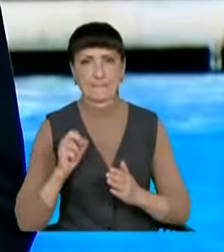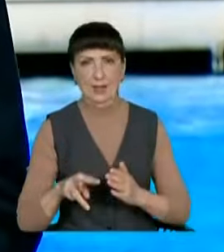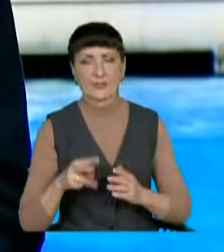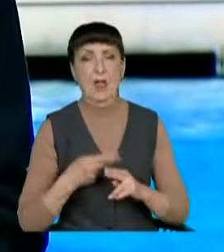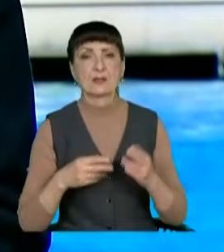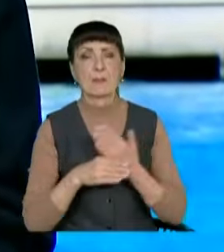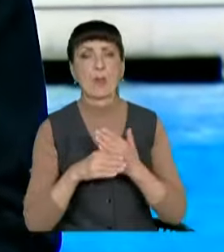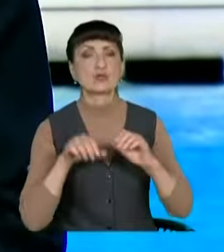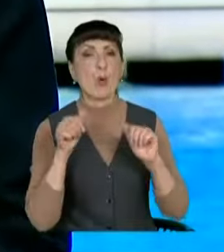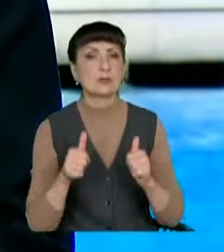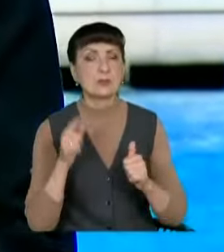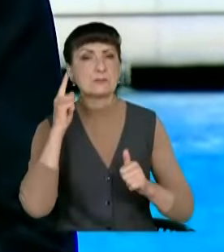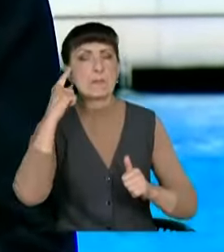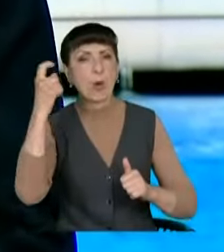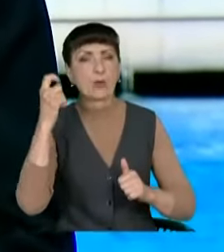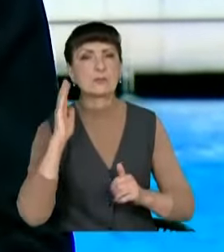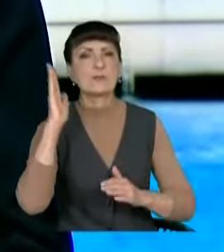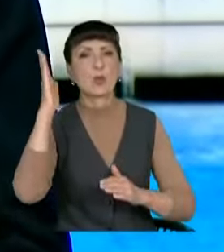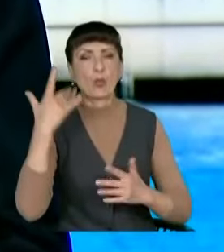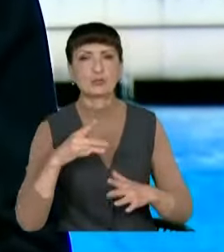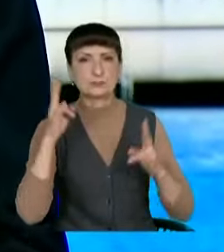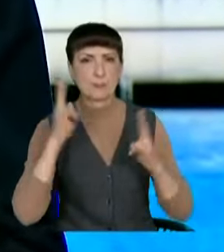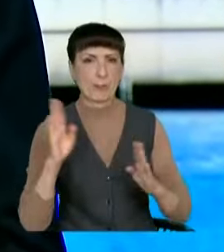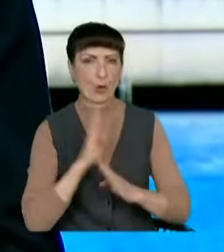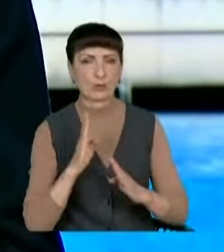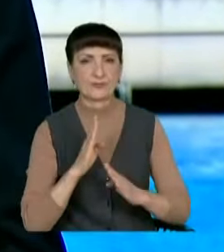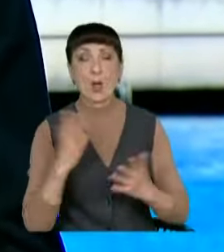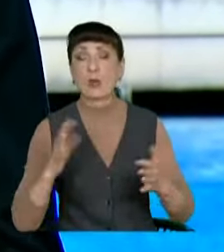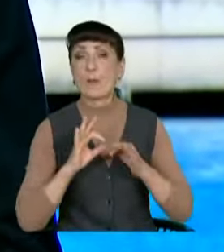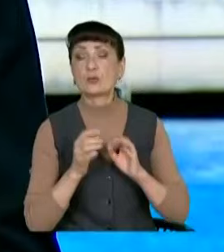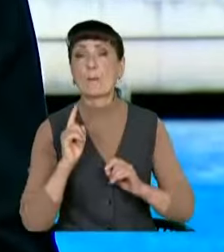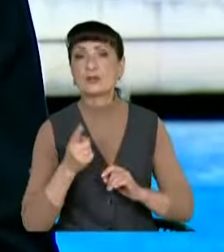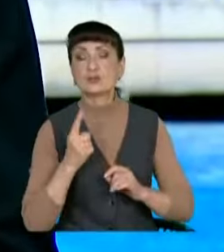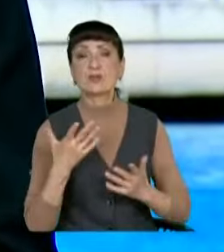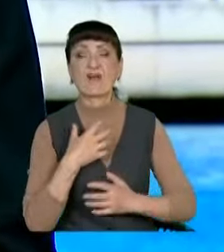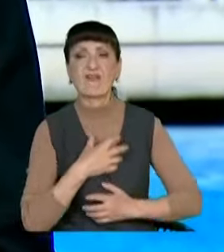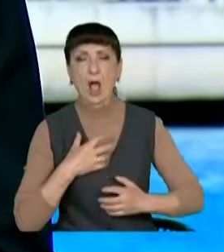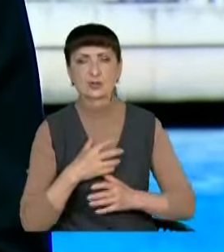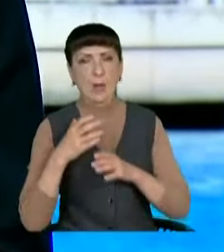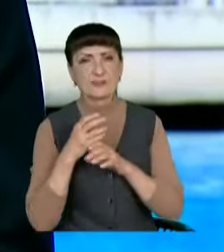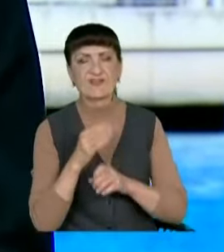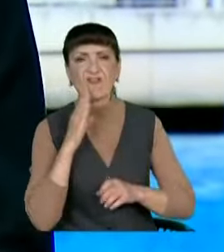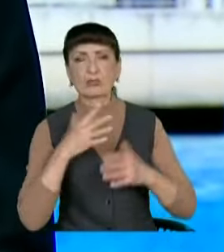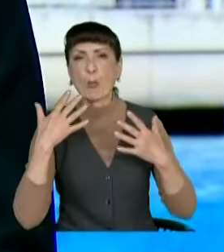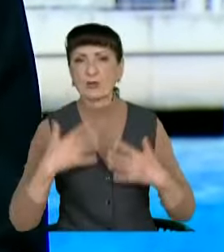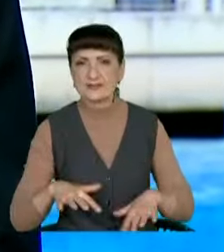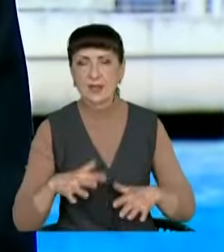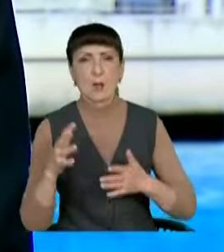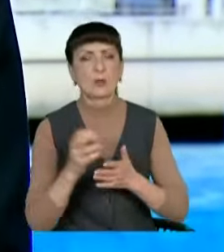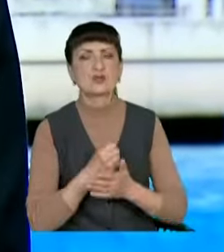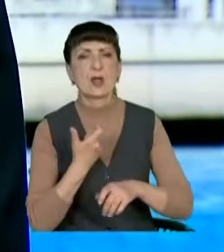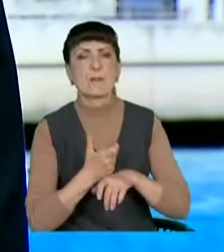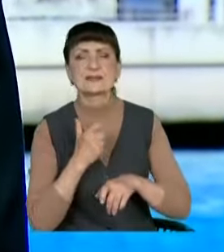позволит моделировать и прогнозировать природные инциденты. Более подробно о том, почему так важно оптимизировать водные потери и получать